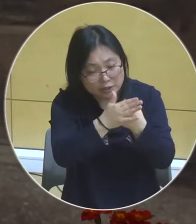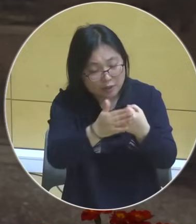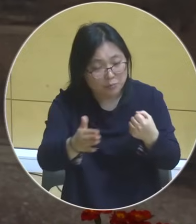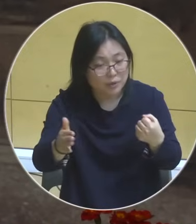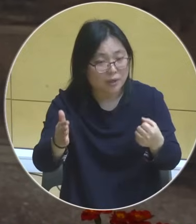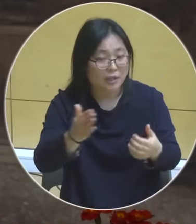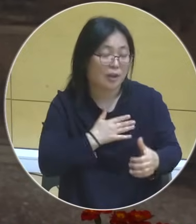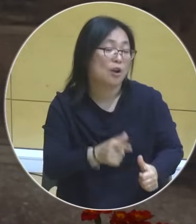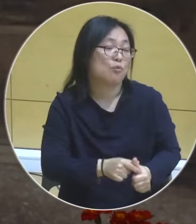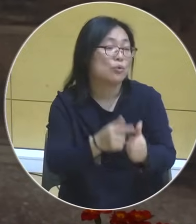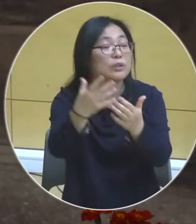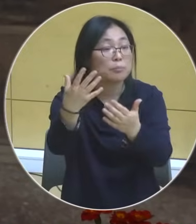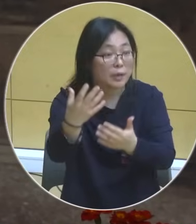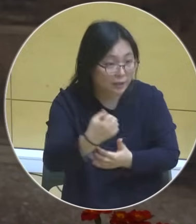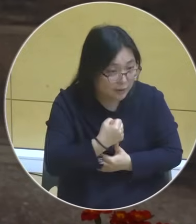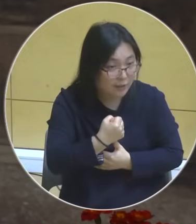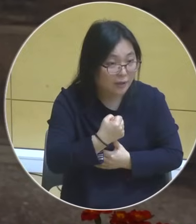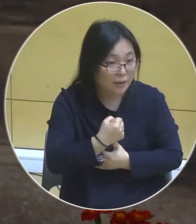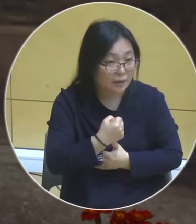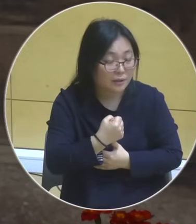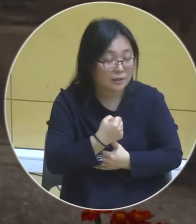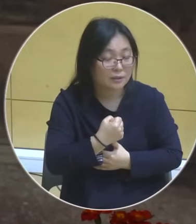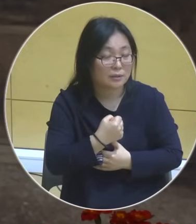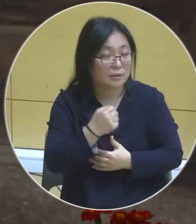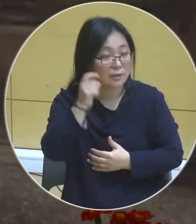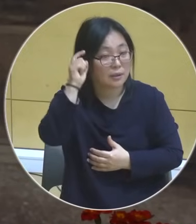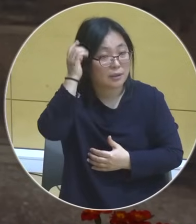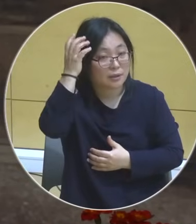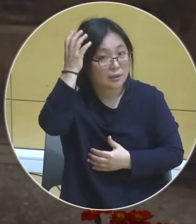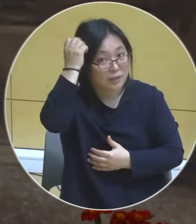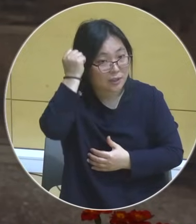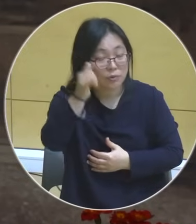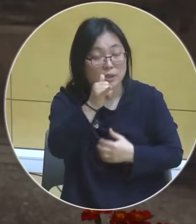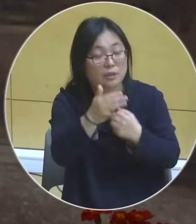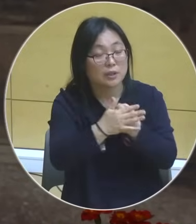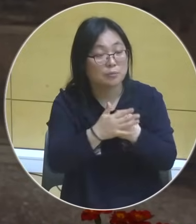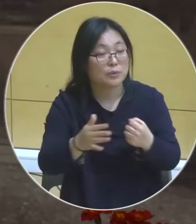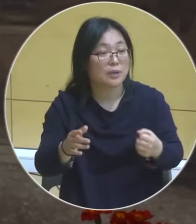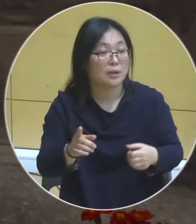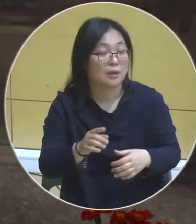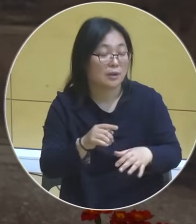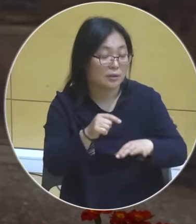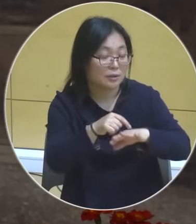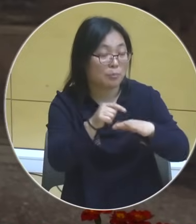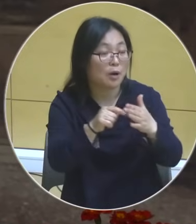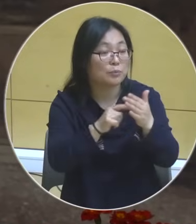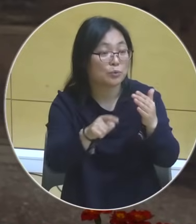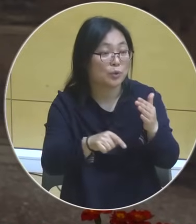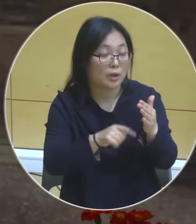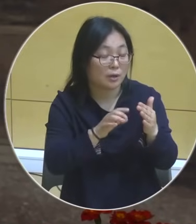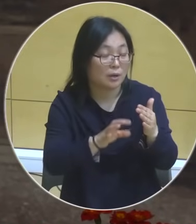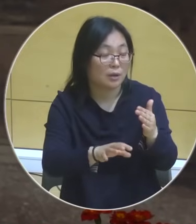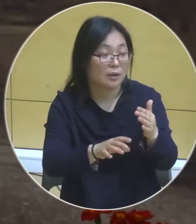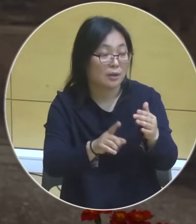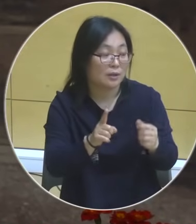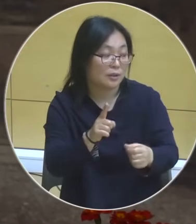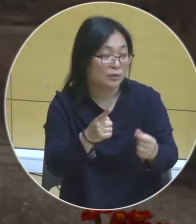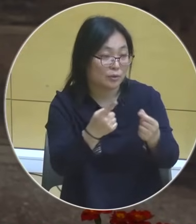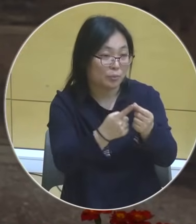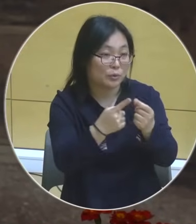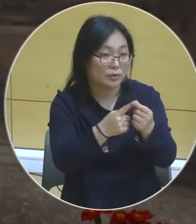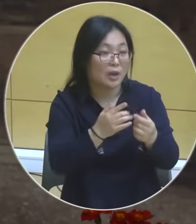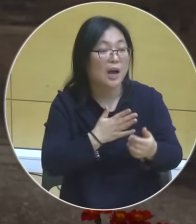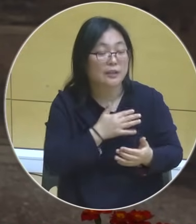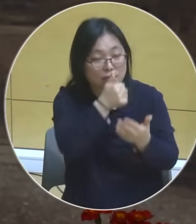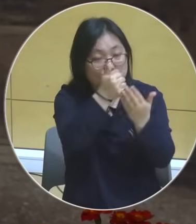지키니까 그들 속에 이 절기를 지킬 때 어떤 마음이 찾아올까요? 제일 먼저 그들 속에 찾아오는 것이 있다면 죄인의식이